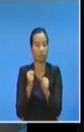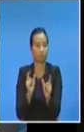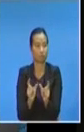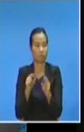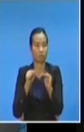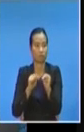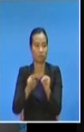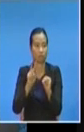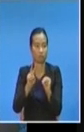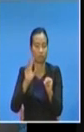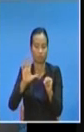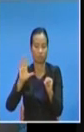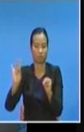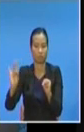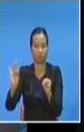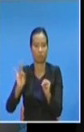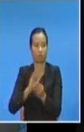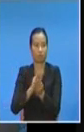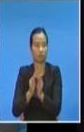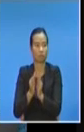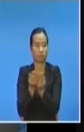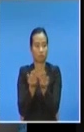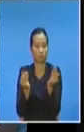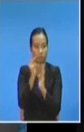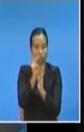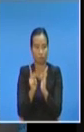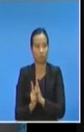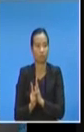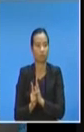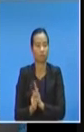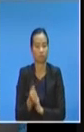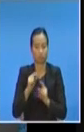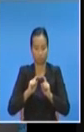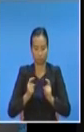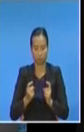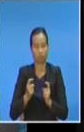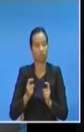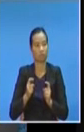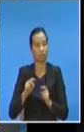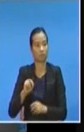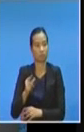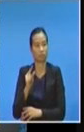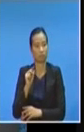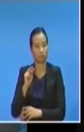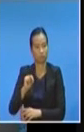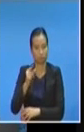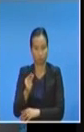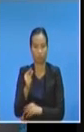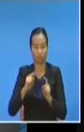ในเรื่องของการปฏิรูปนะครับโดยเฉพาะข้องงูวงเล็บ4เนี่ยได้บัญญัติไว้อย่างชัดเจ